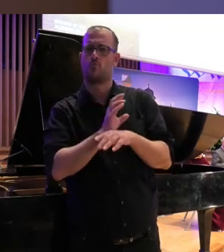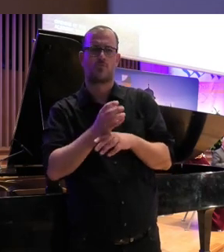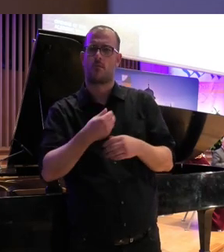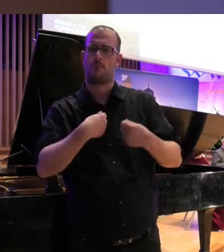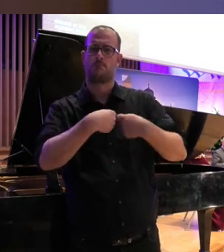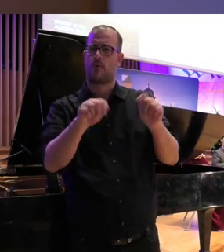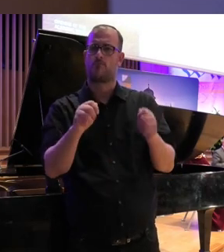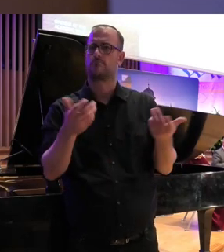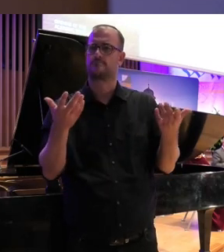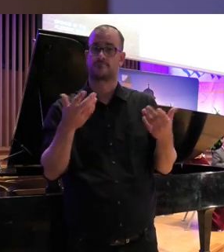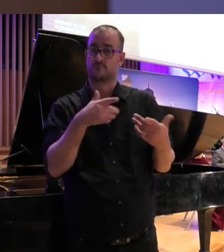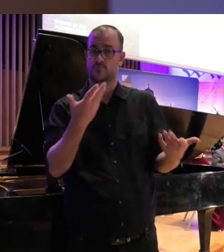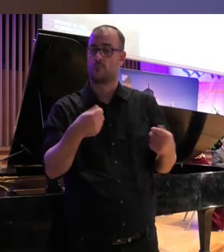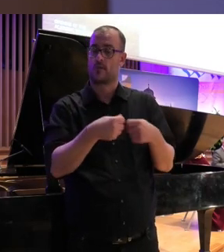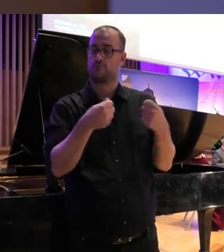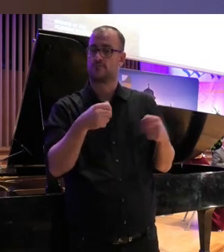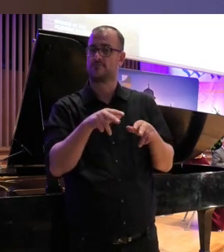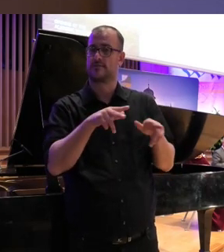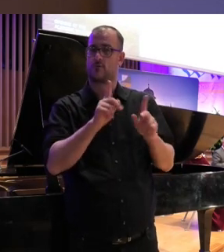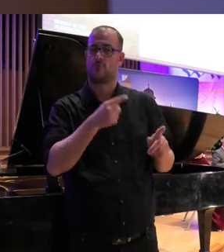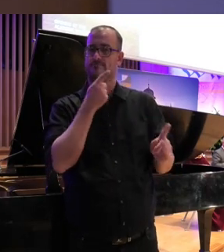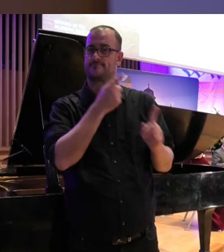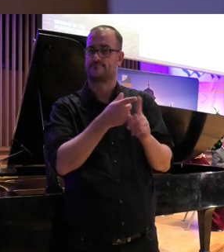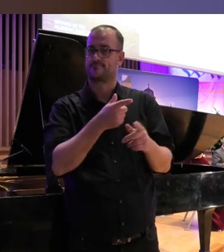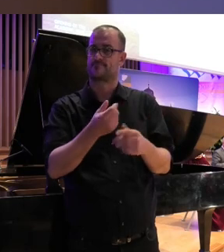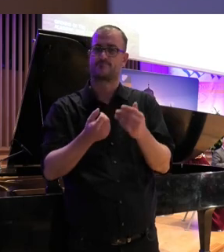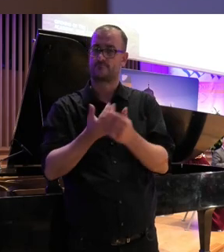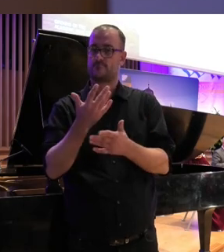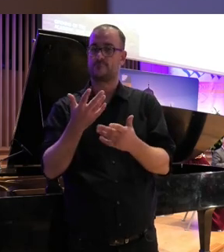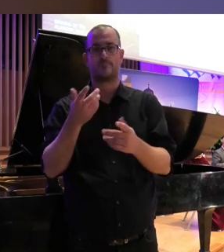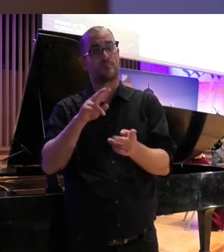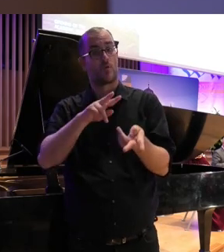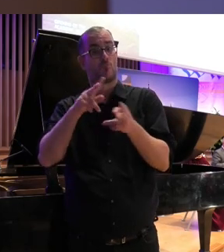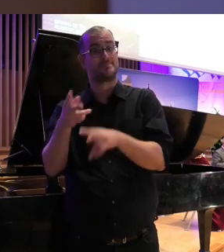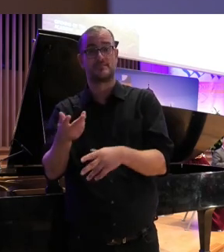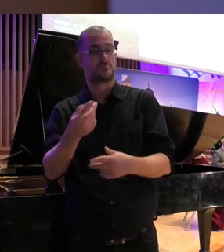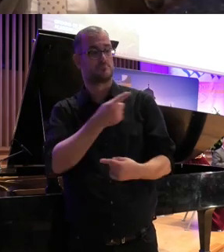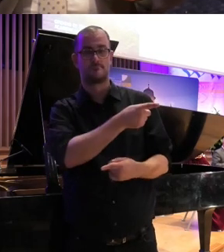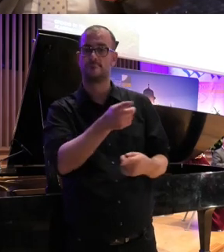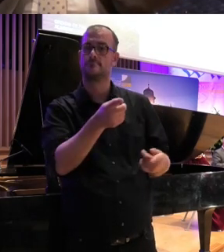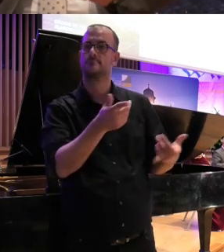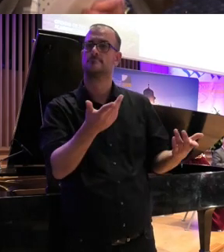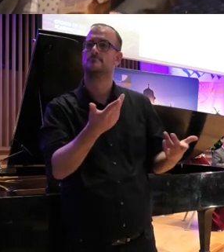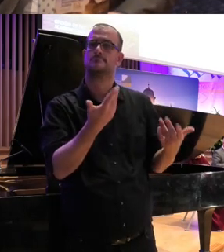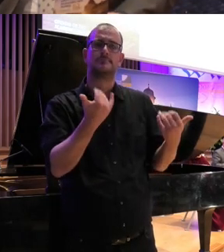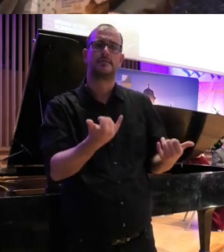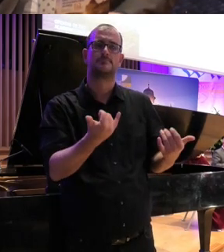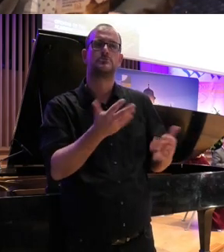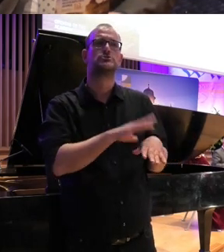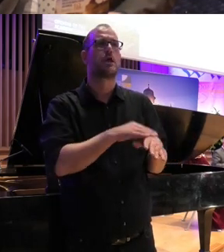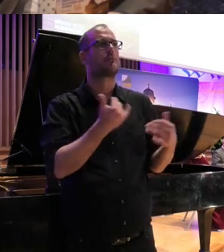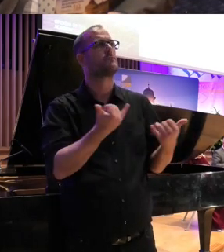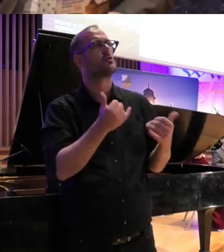Ziel der Bundesregierung ist. Und die Umsetzung dieses Ziels überlässt man eben nicht dem Geschehen, wie es zurzeit